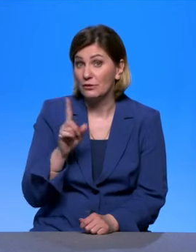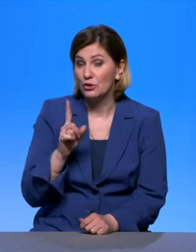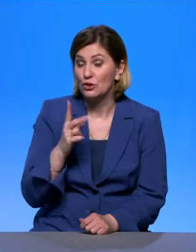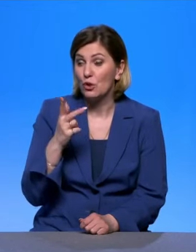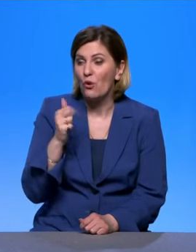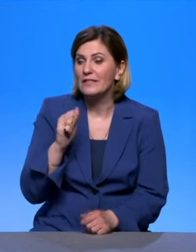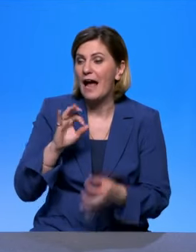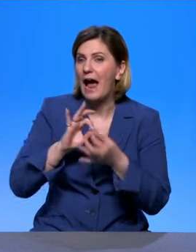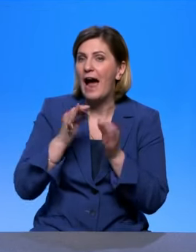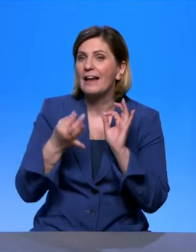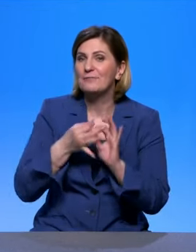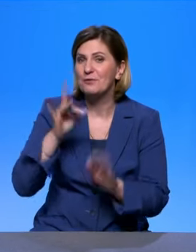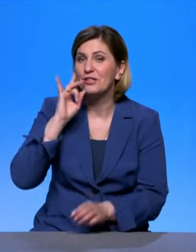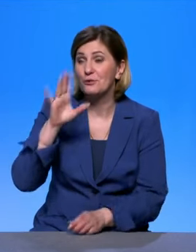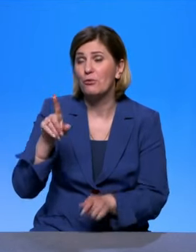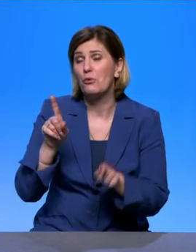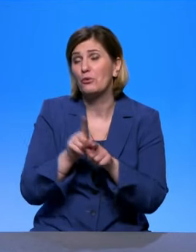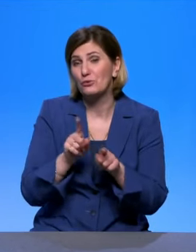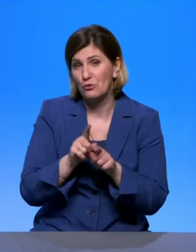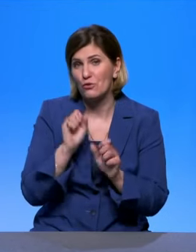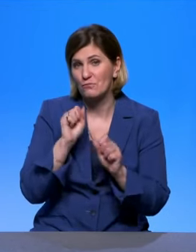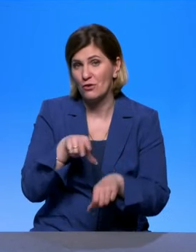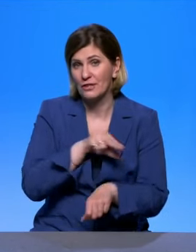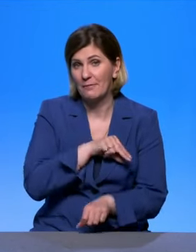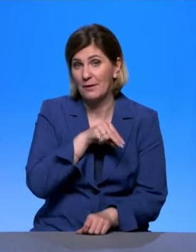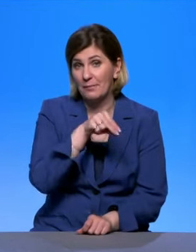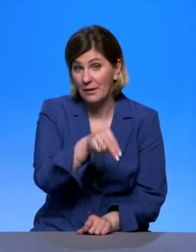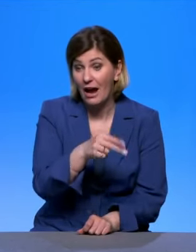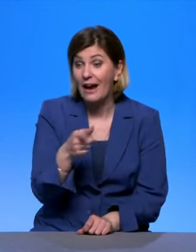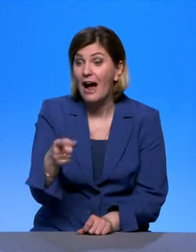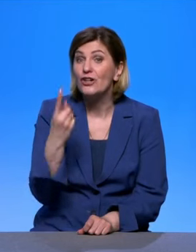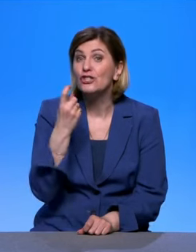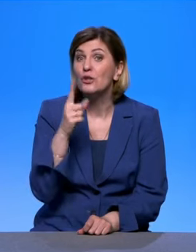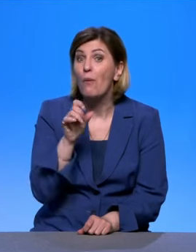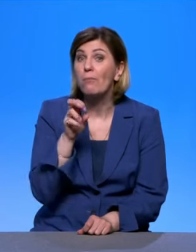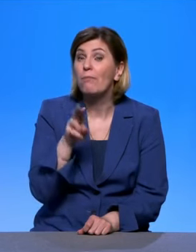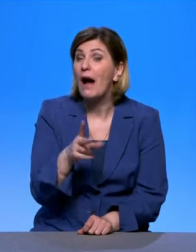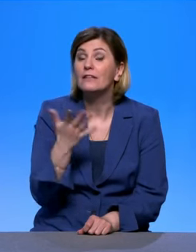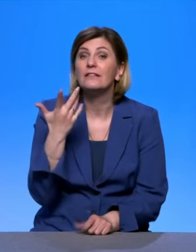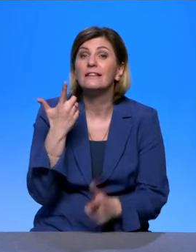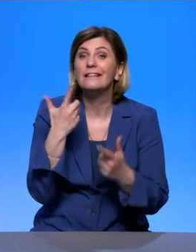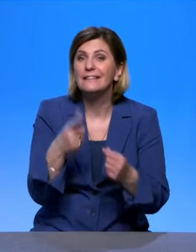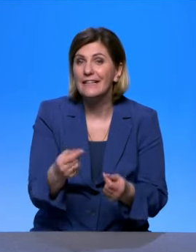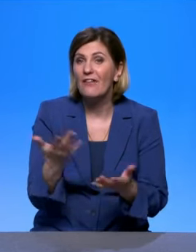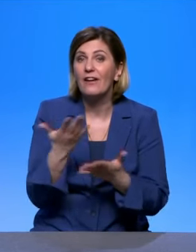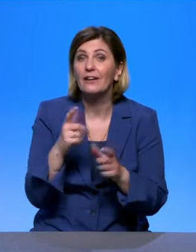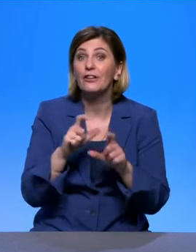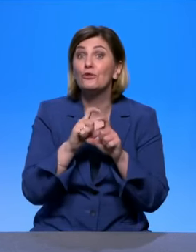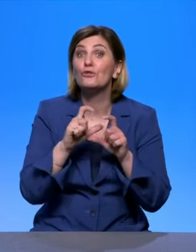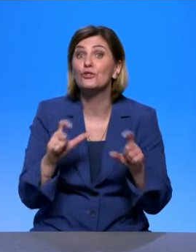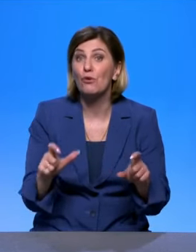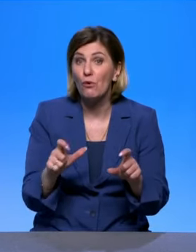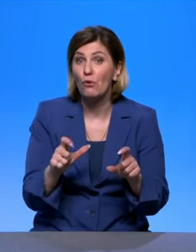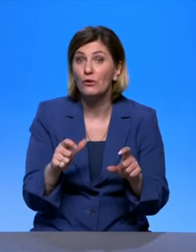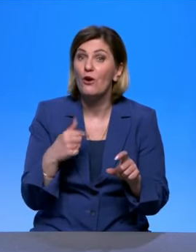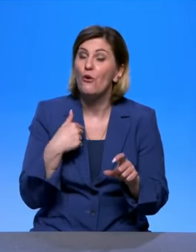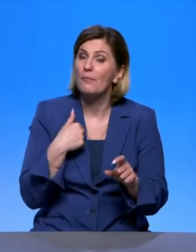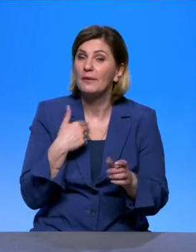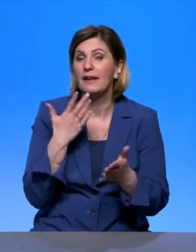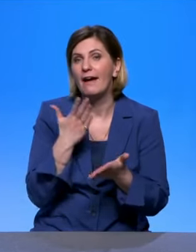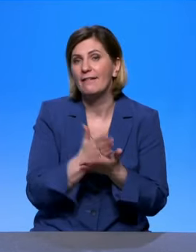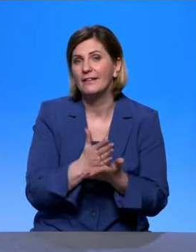премировать. Но сколько этих 100 бальников и в каких школах они сосредоточены, вот тут у меня на самом деле есть несколько